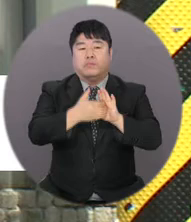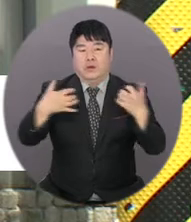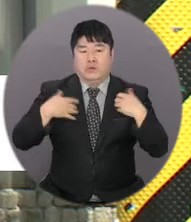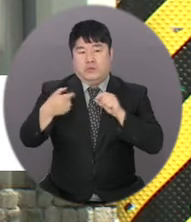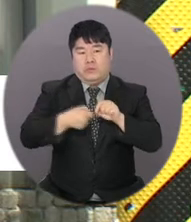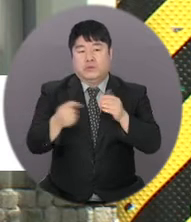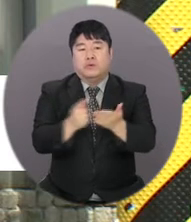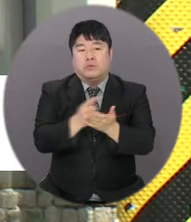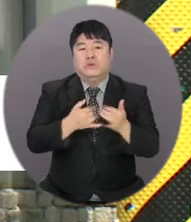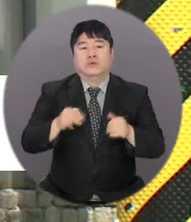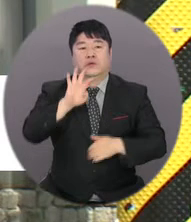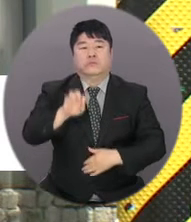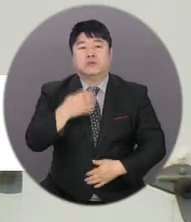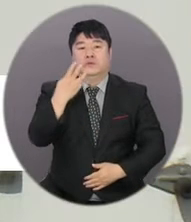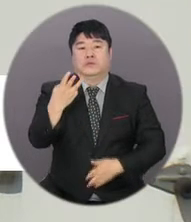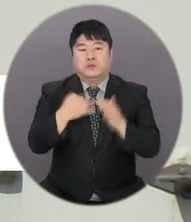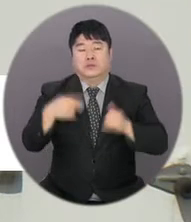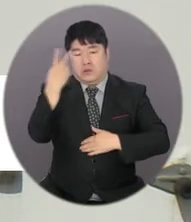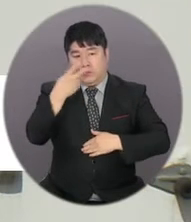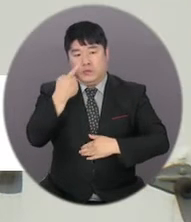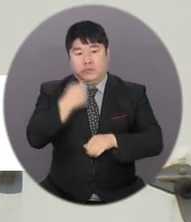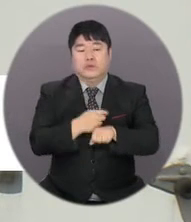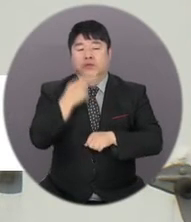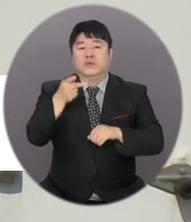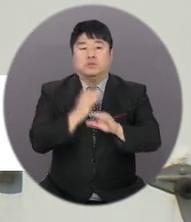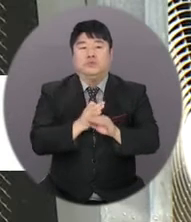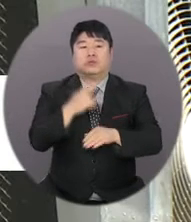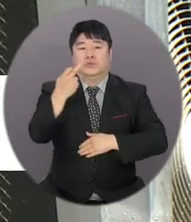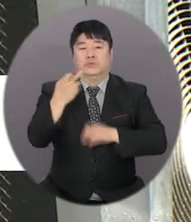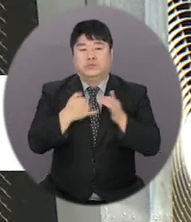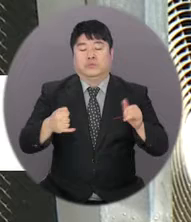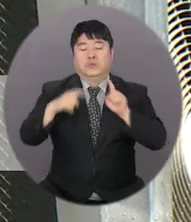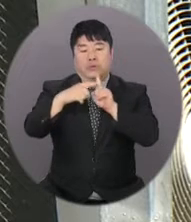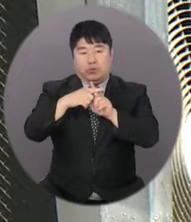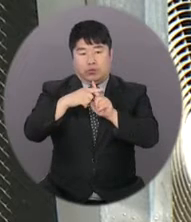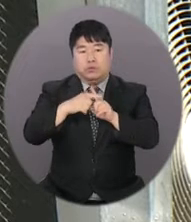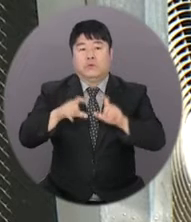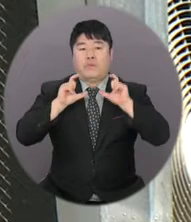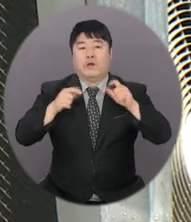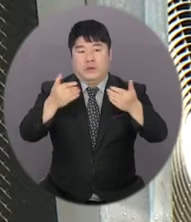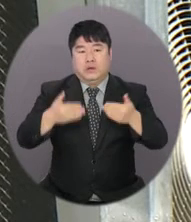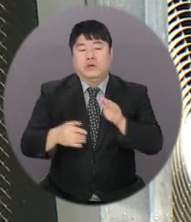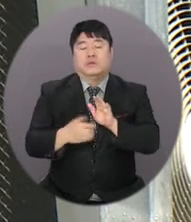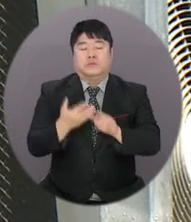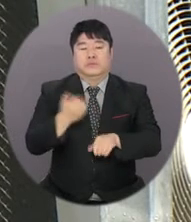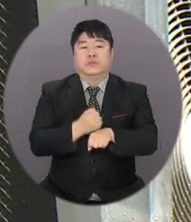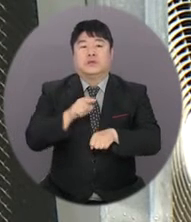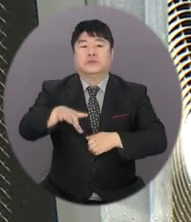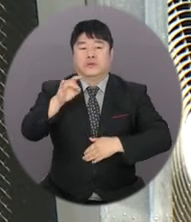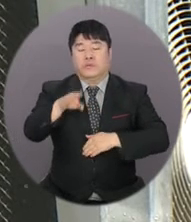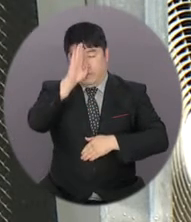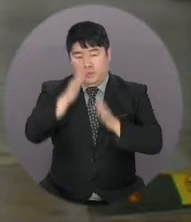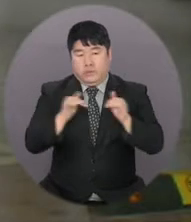밀접 접촉자 43명을 검사해보니 이 가운데서 12명이 코로나19 양성 반응이 나왔습니다. 최초 환자의